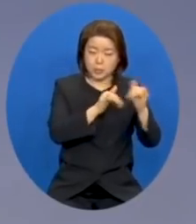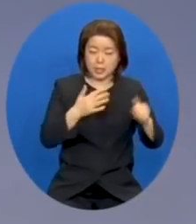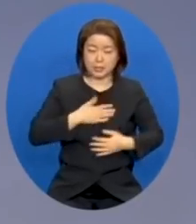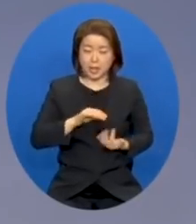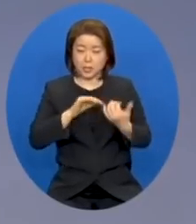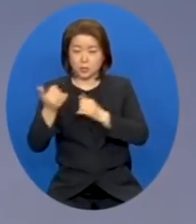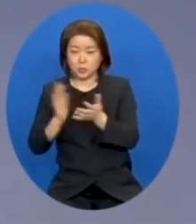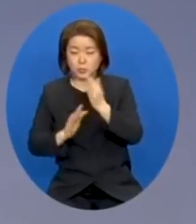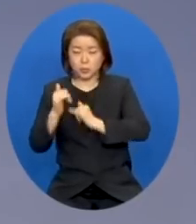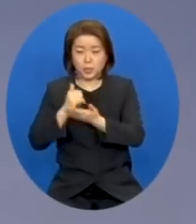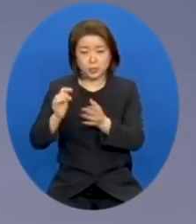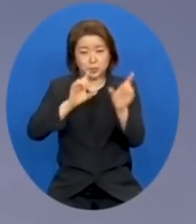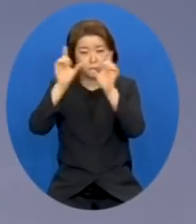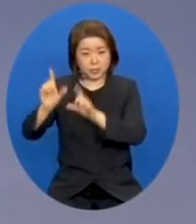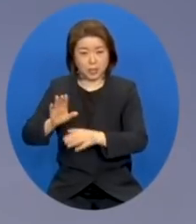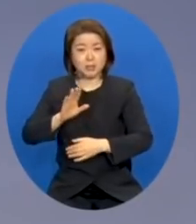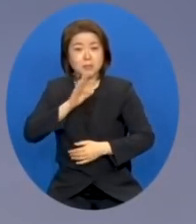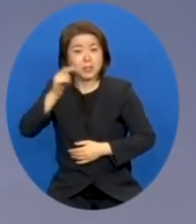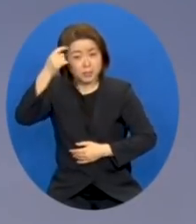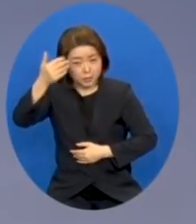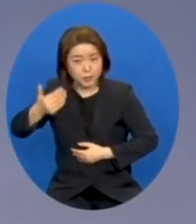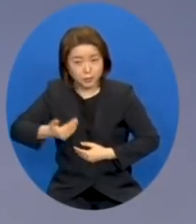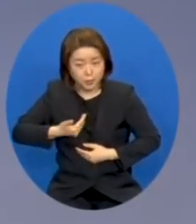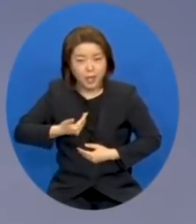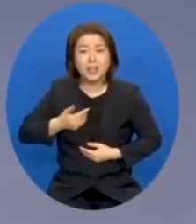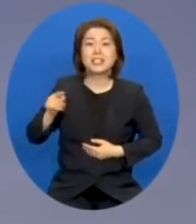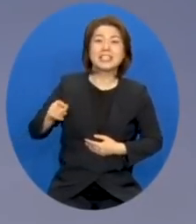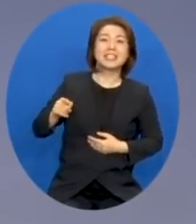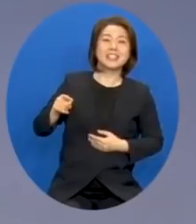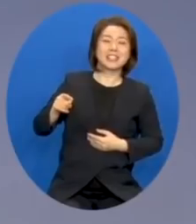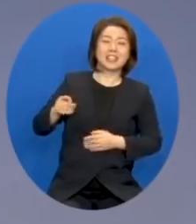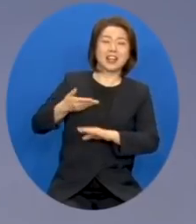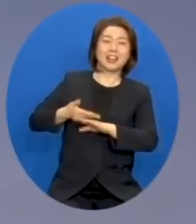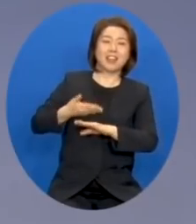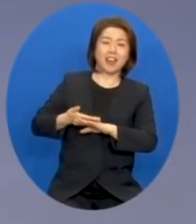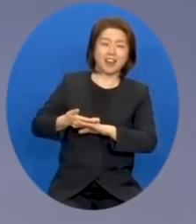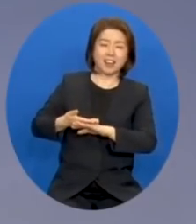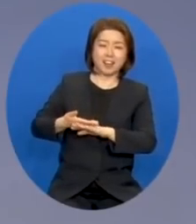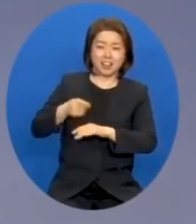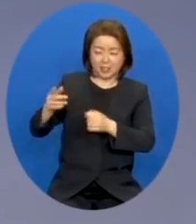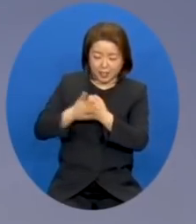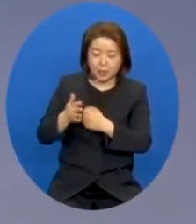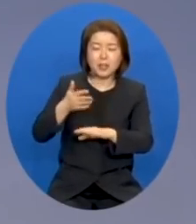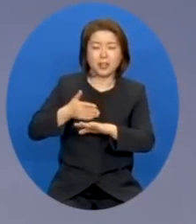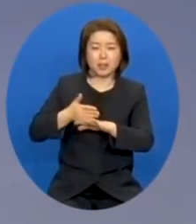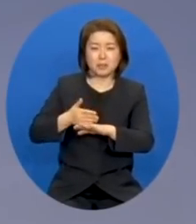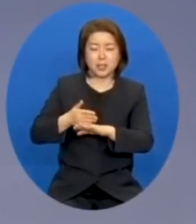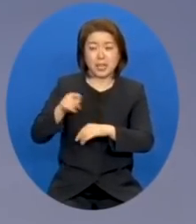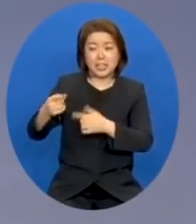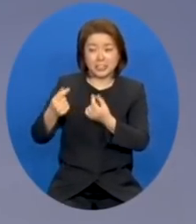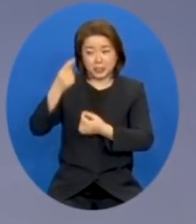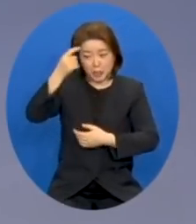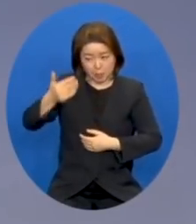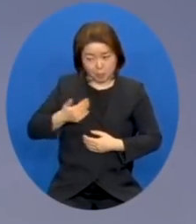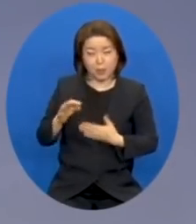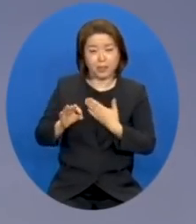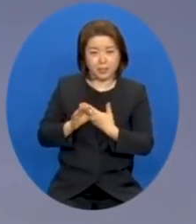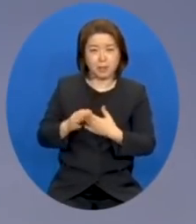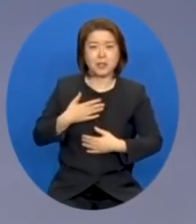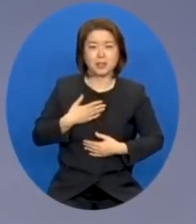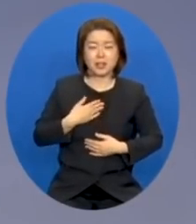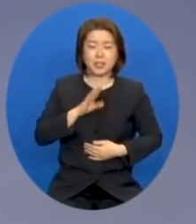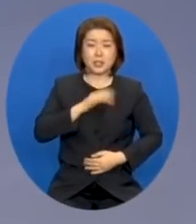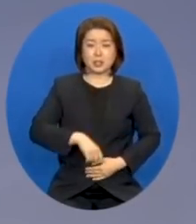죽고 예수로 살지 5 이렇게 안 물어 온 게 너무 감상 아 그렇게 물어왔다 면 저는